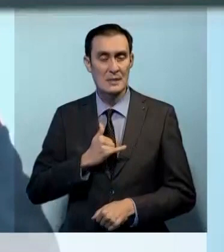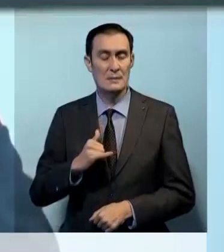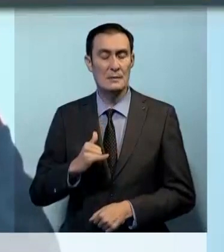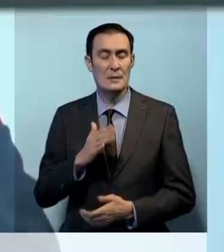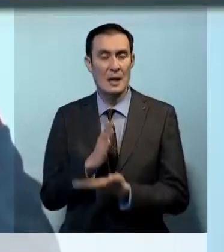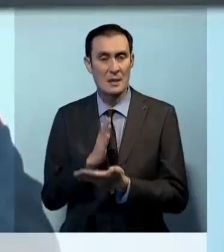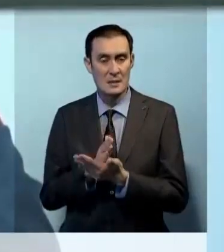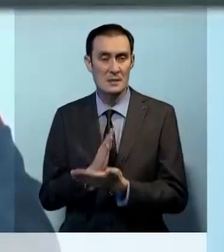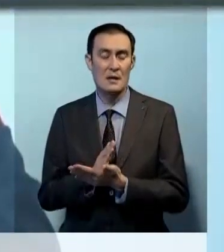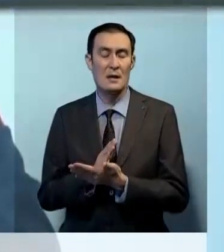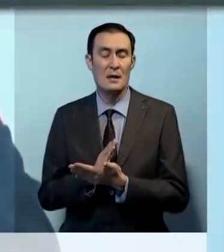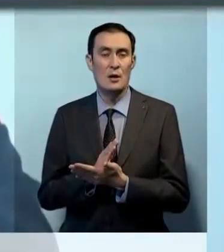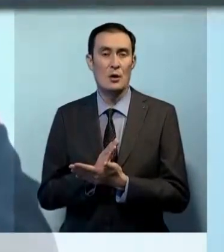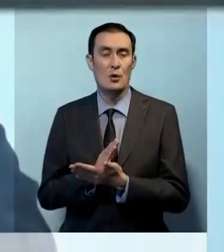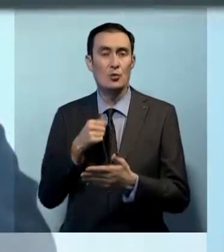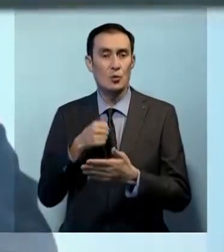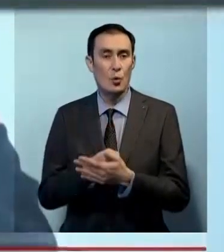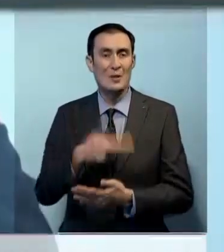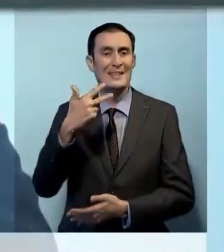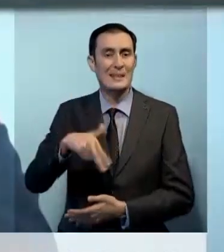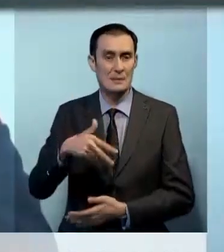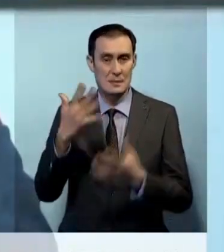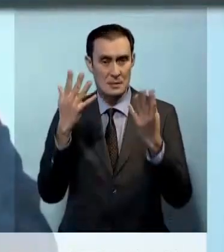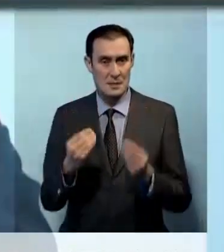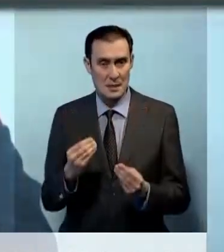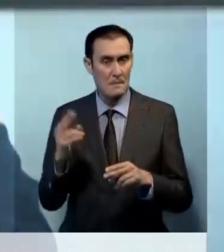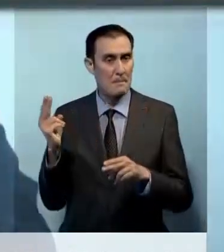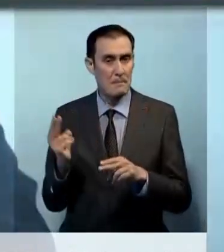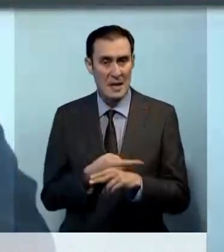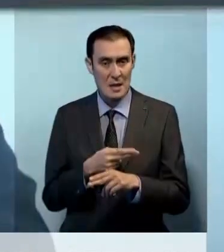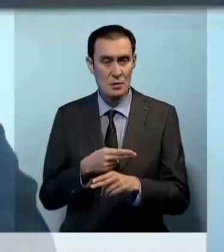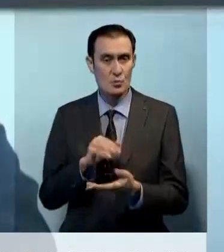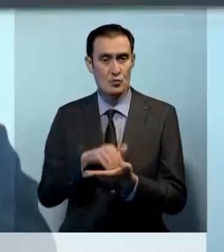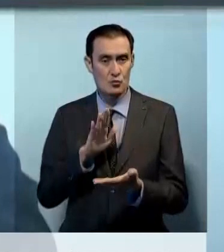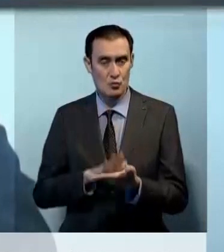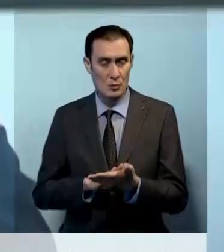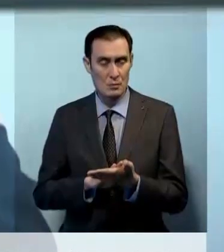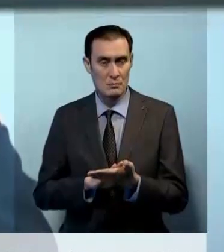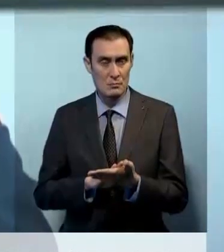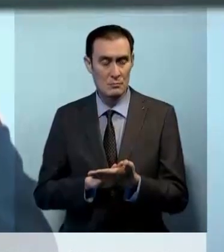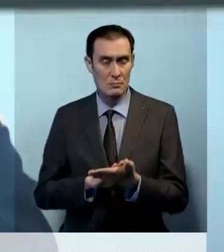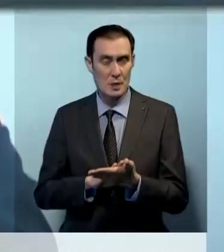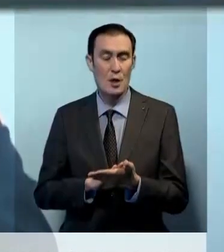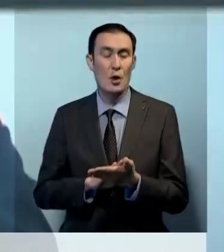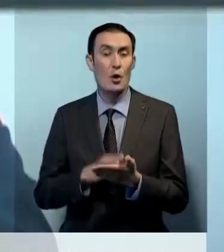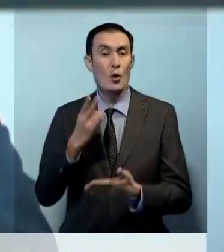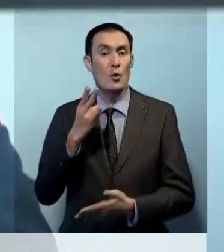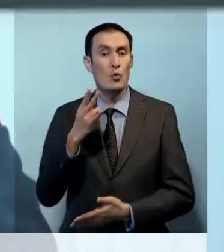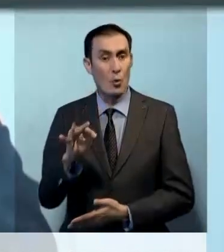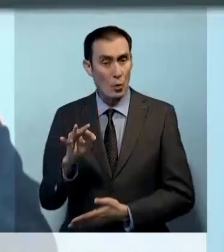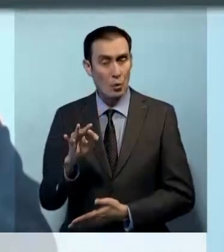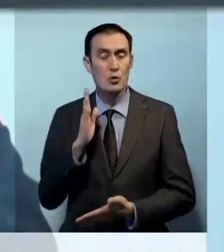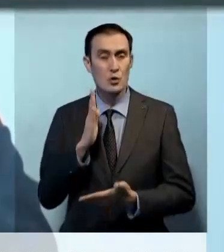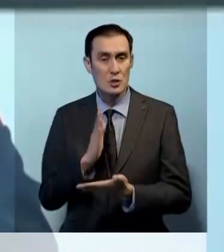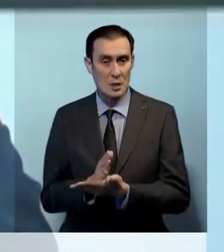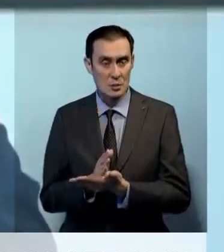в Казахстане, в нашей стране, 30 суток. Без постановки на временный учет 30 суток. Но